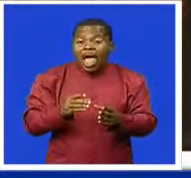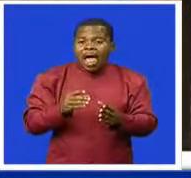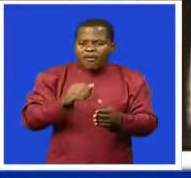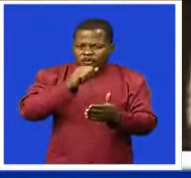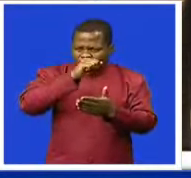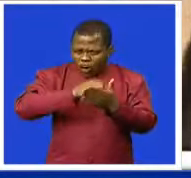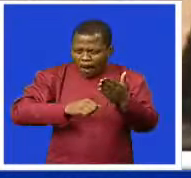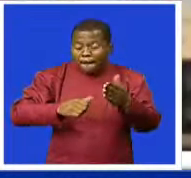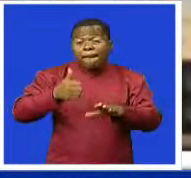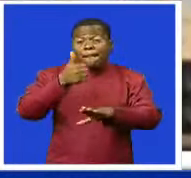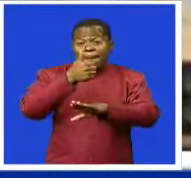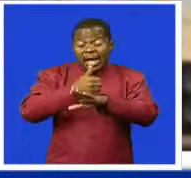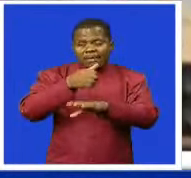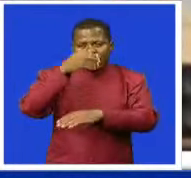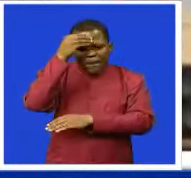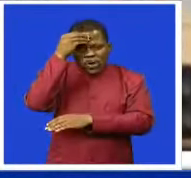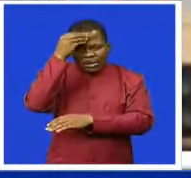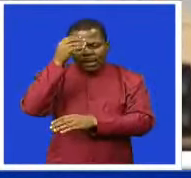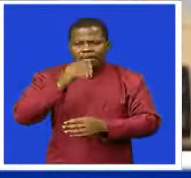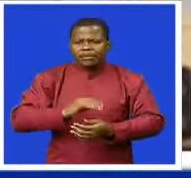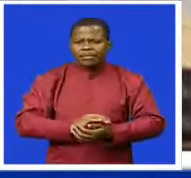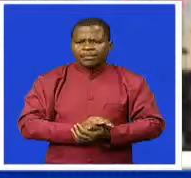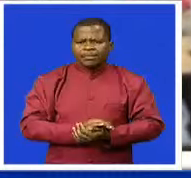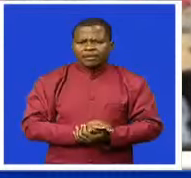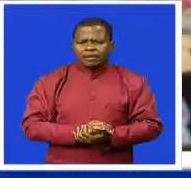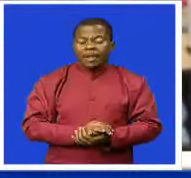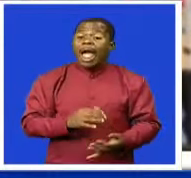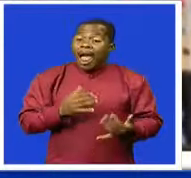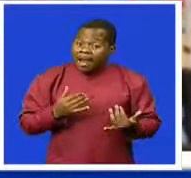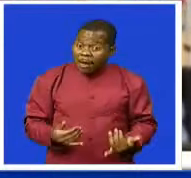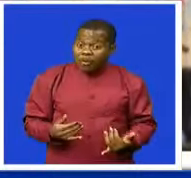abukemi. Ubucala ke bunje abukadibeki phasi